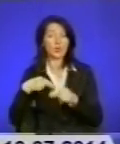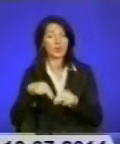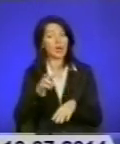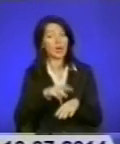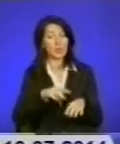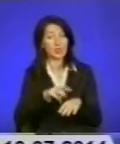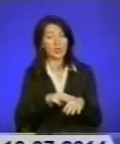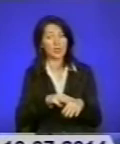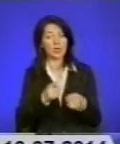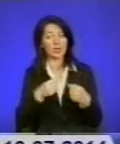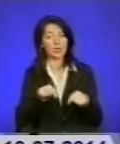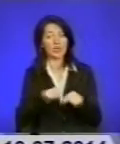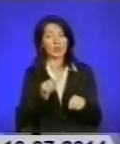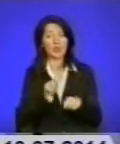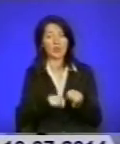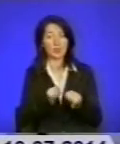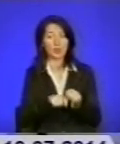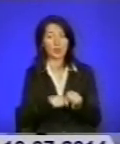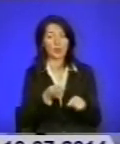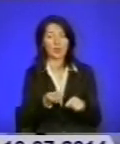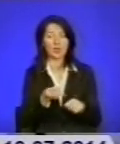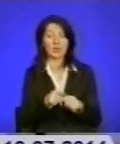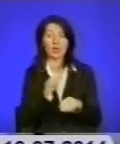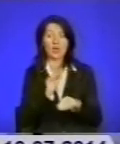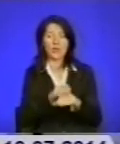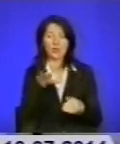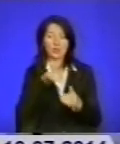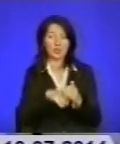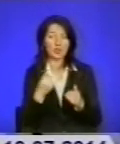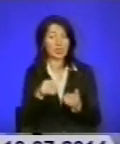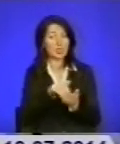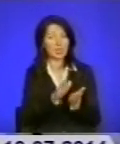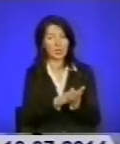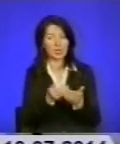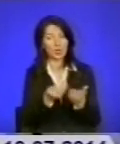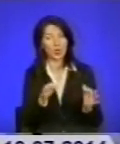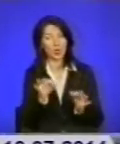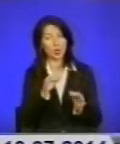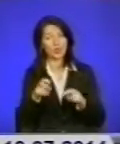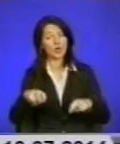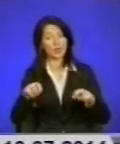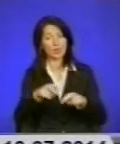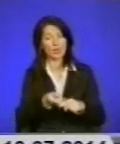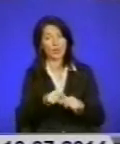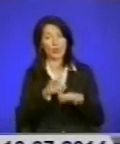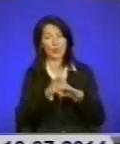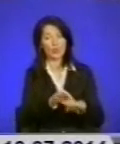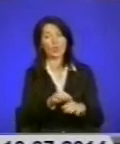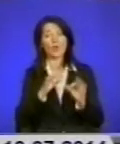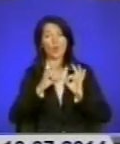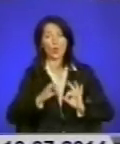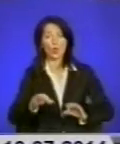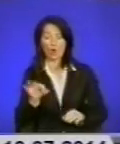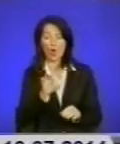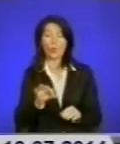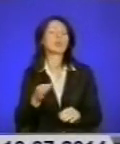міліції, дільничого інспектора. Даний факт внесено до єдиного реєстру досудових розслідувань, яке проводить прокуратура